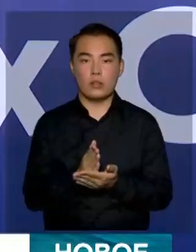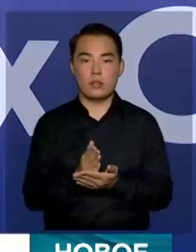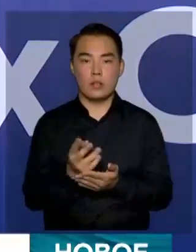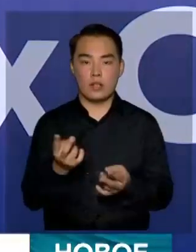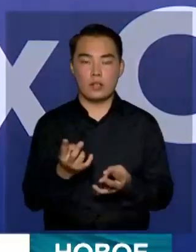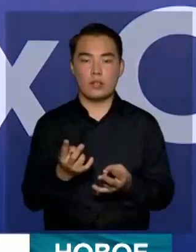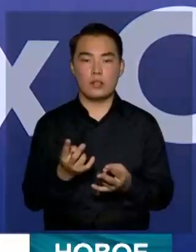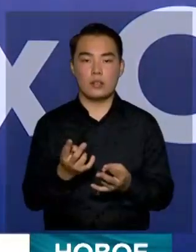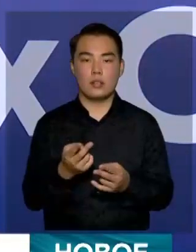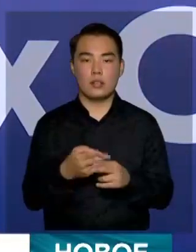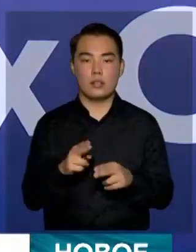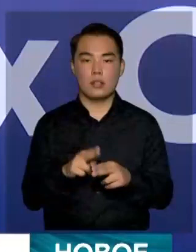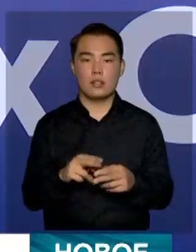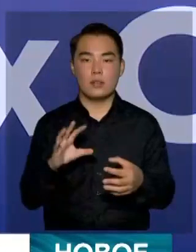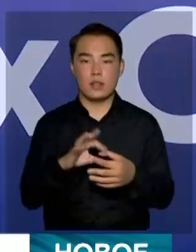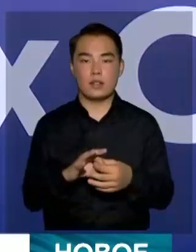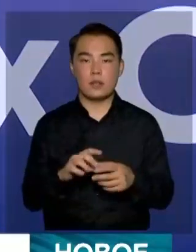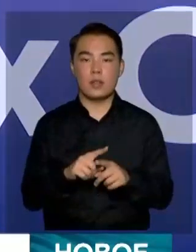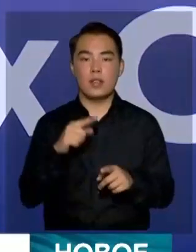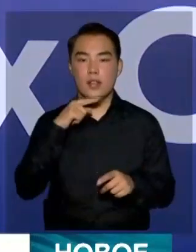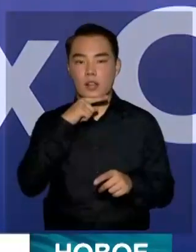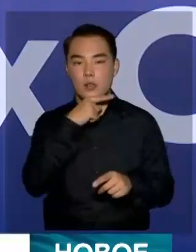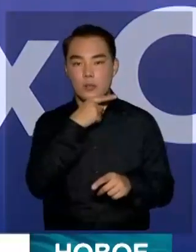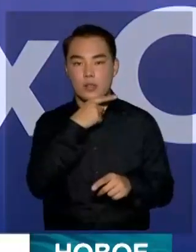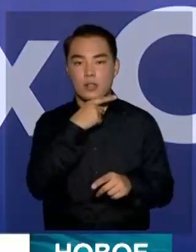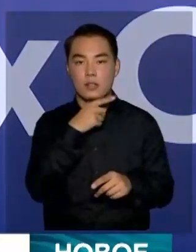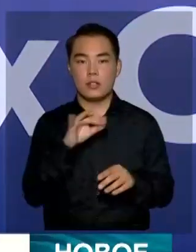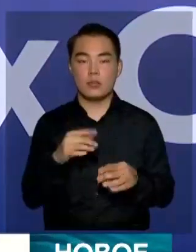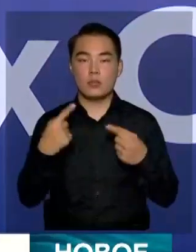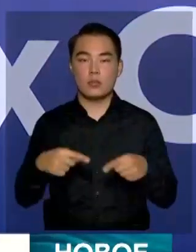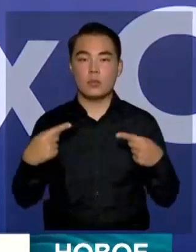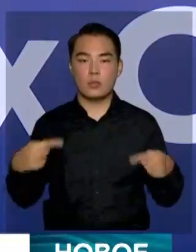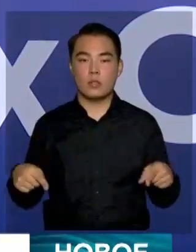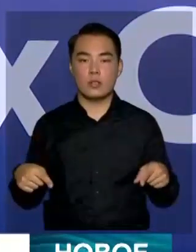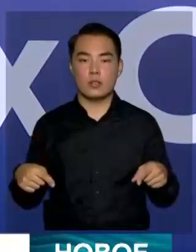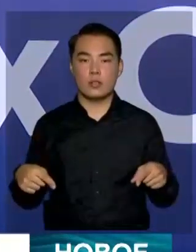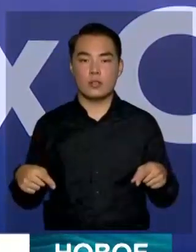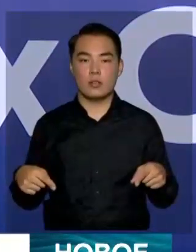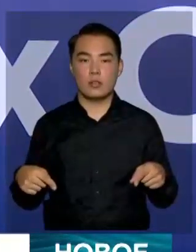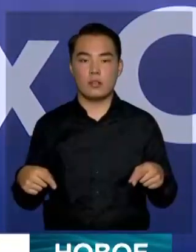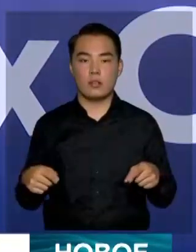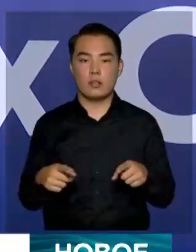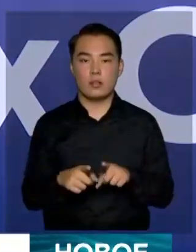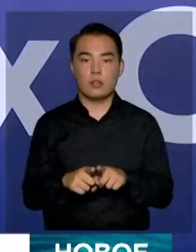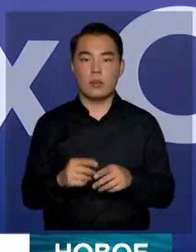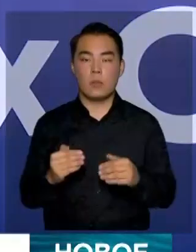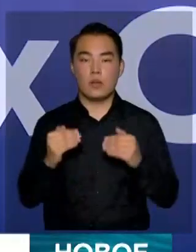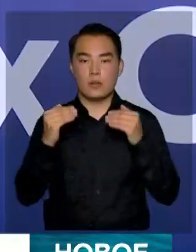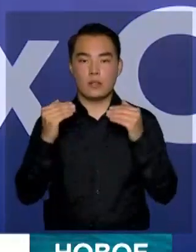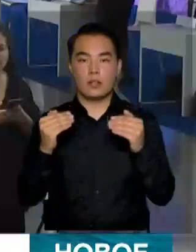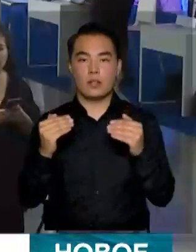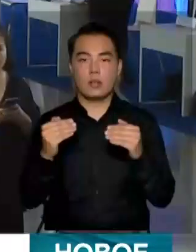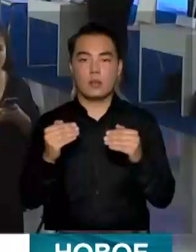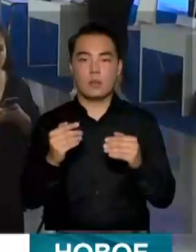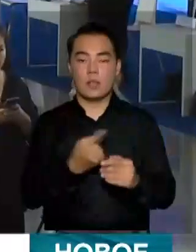с вопросами экономики, каких-то других отраслей. То есть это очень важно для нас, повышение компетенции и